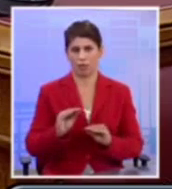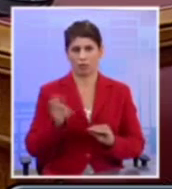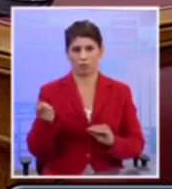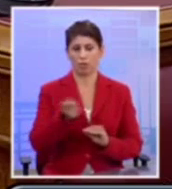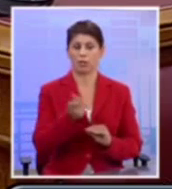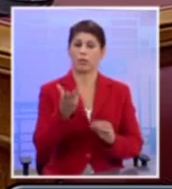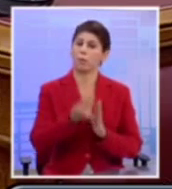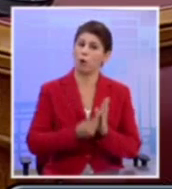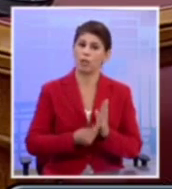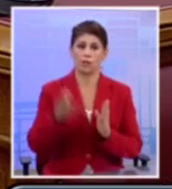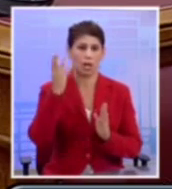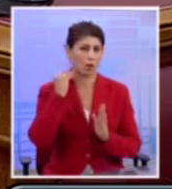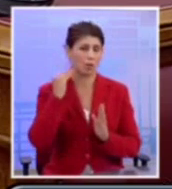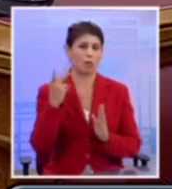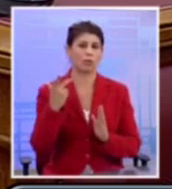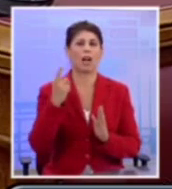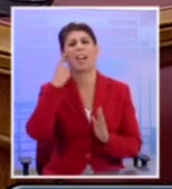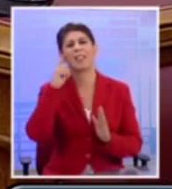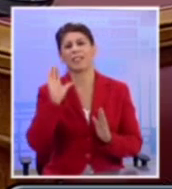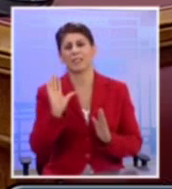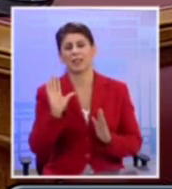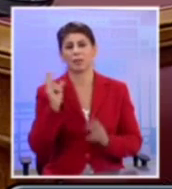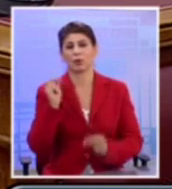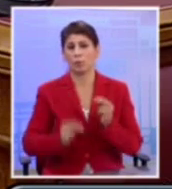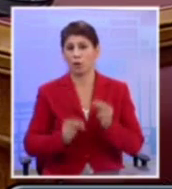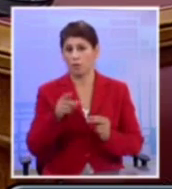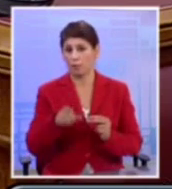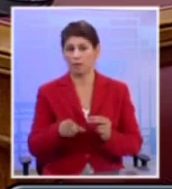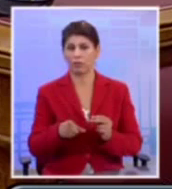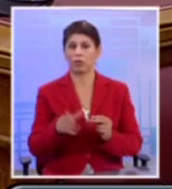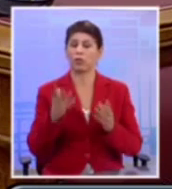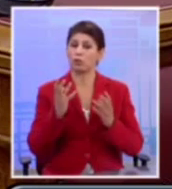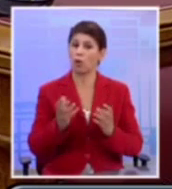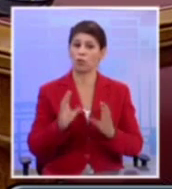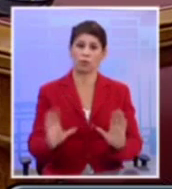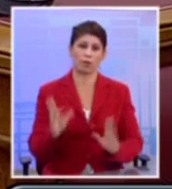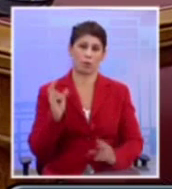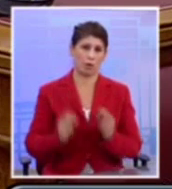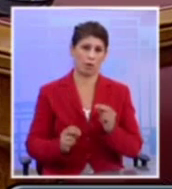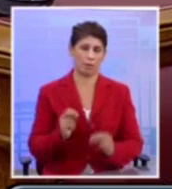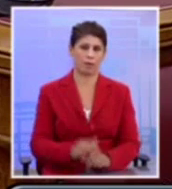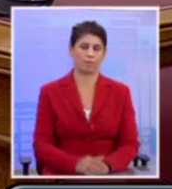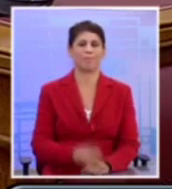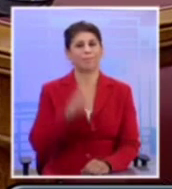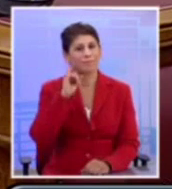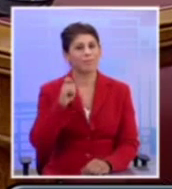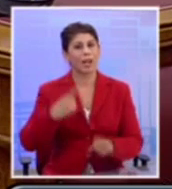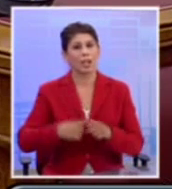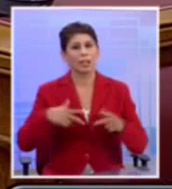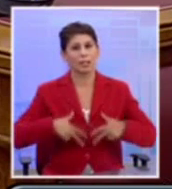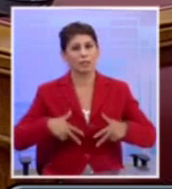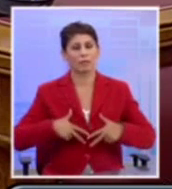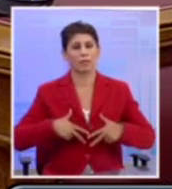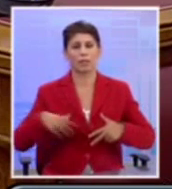Διότι πολλές φορές ακούμε ότι δεν ξέραμε ότι το πρόβλημα αυτό ήταν τόσο σοβαρό. Ξέρετε, η ελληνική κυβέρνηση είχε προσλάβει